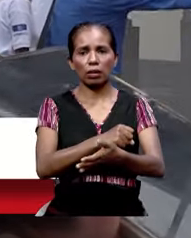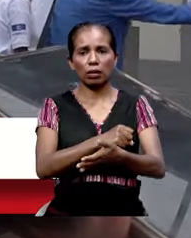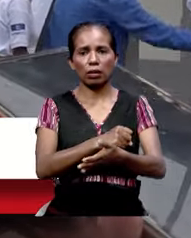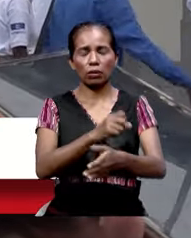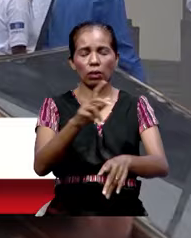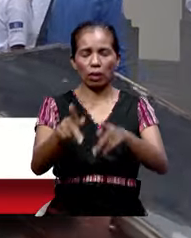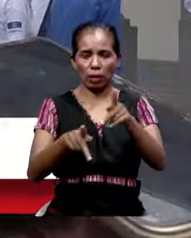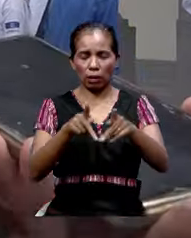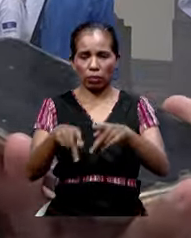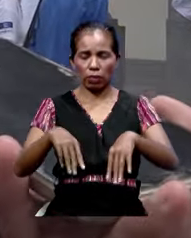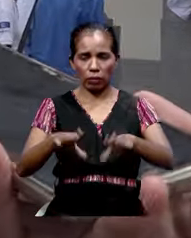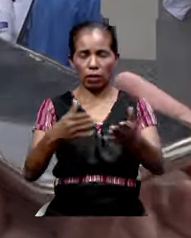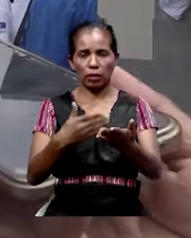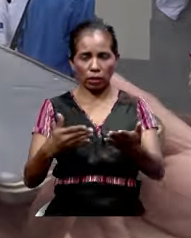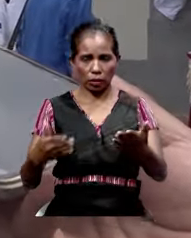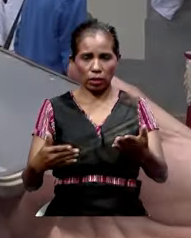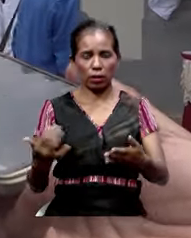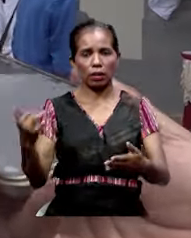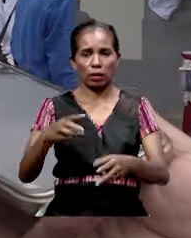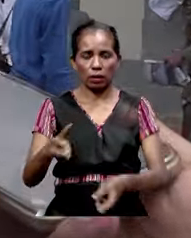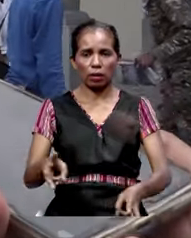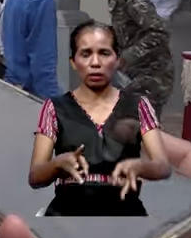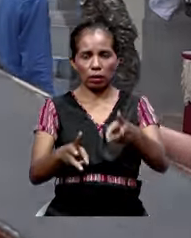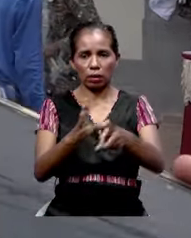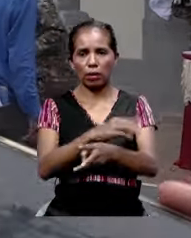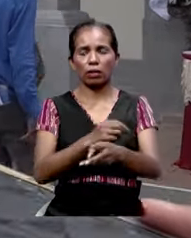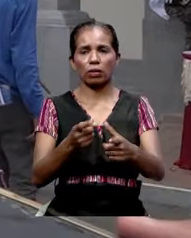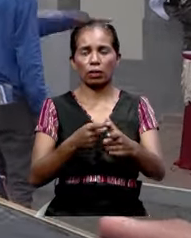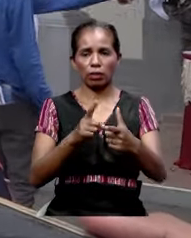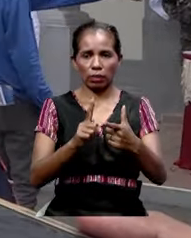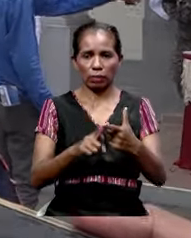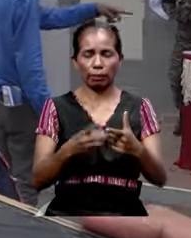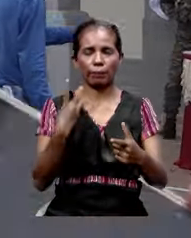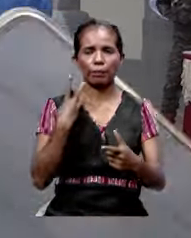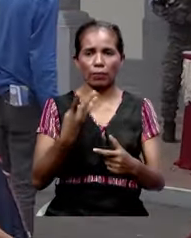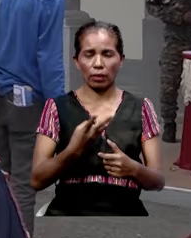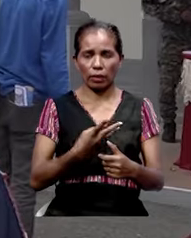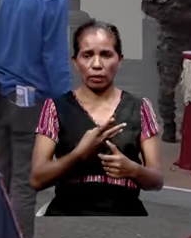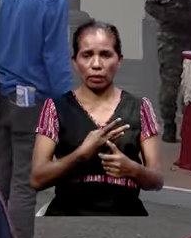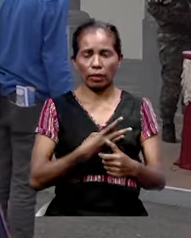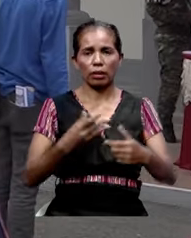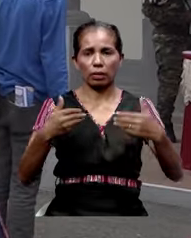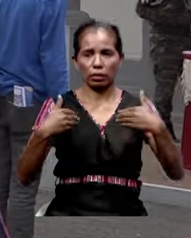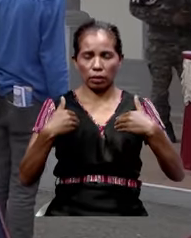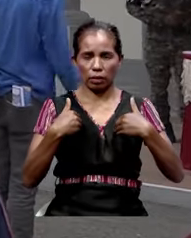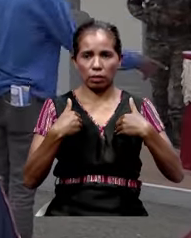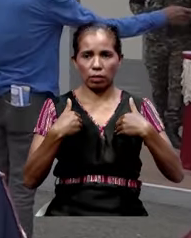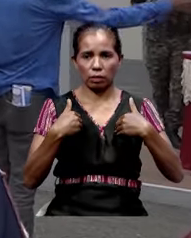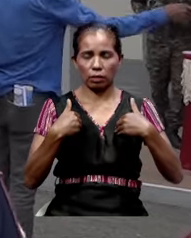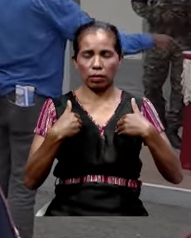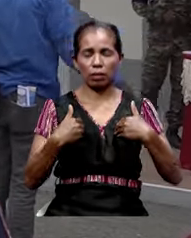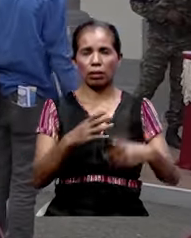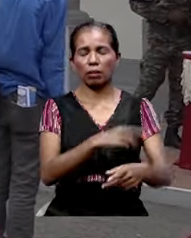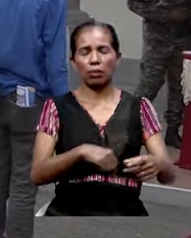benador sira baskulan ini ninia ne gerobak ne ita iho na mayonia